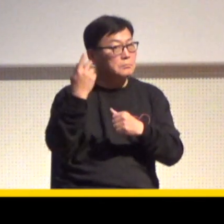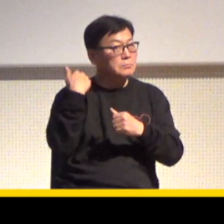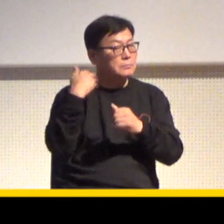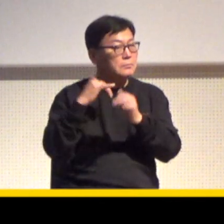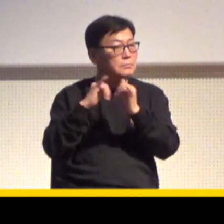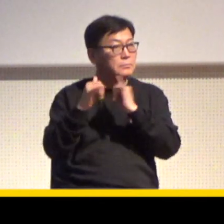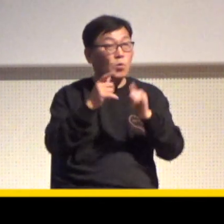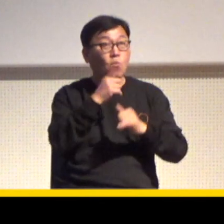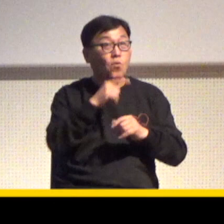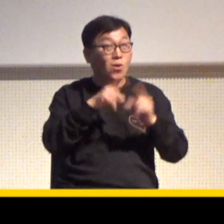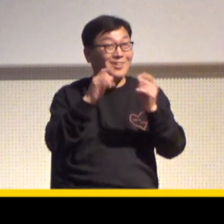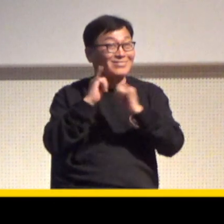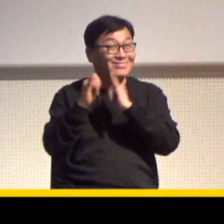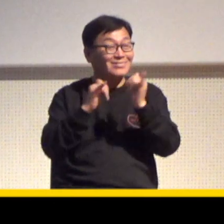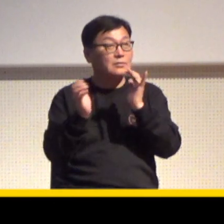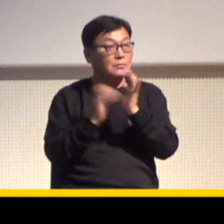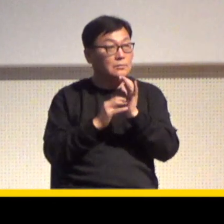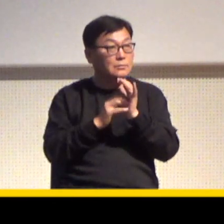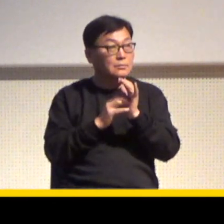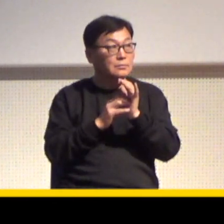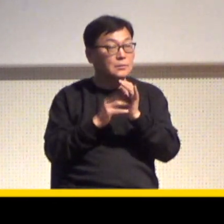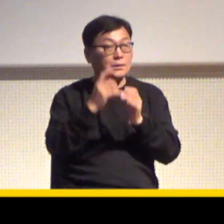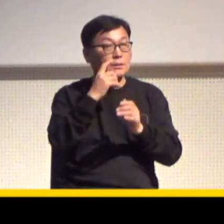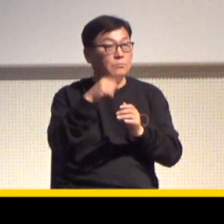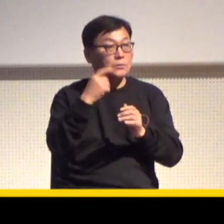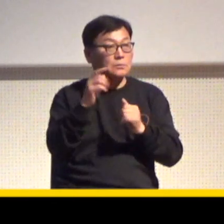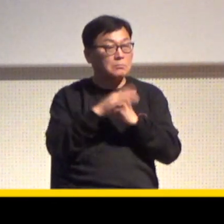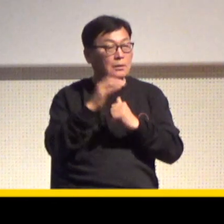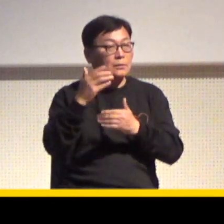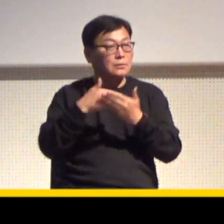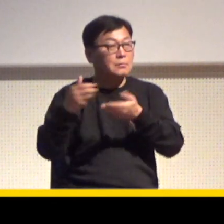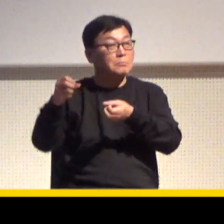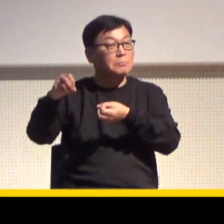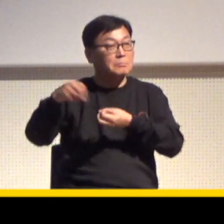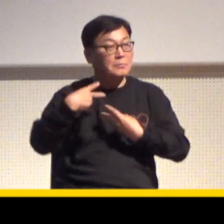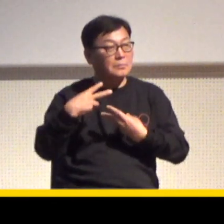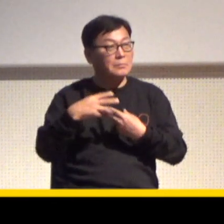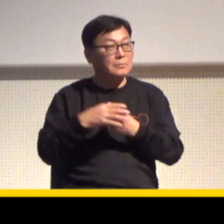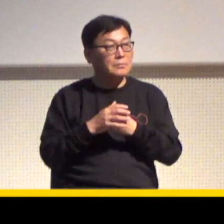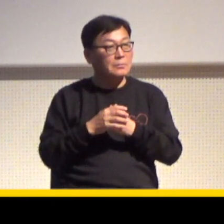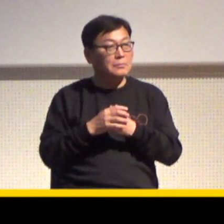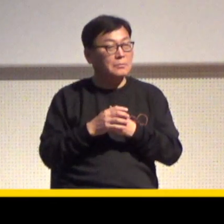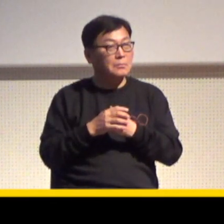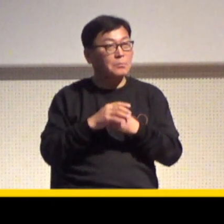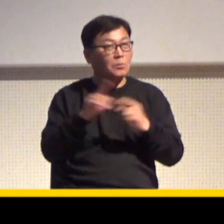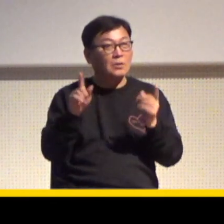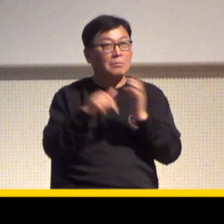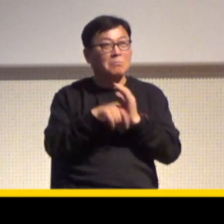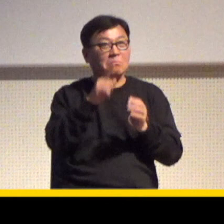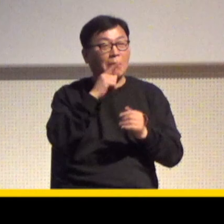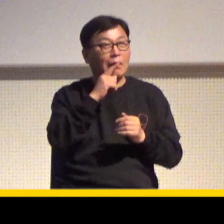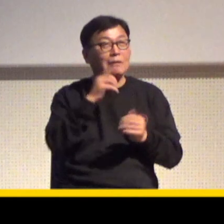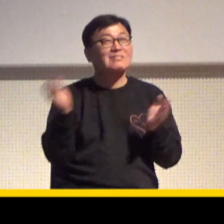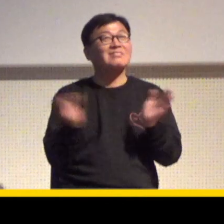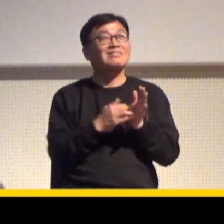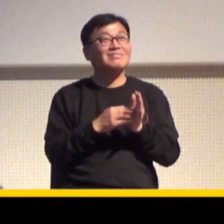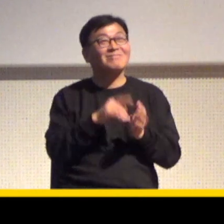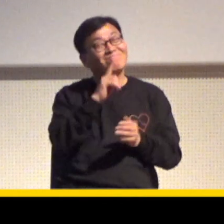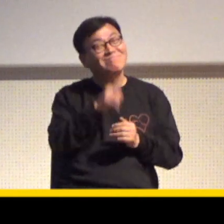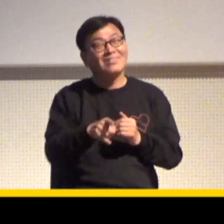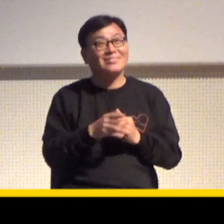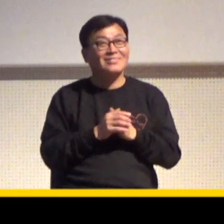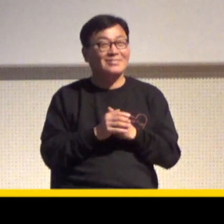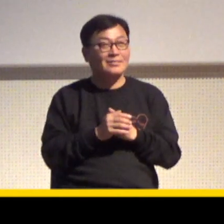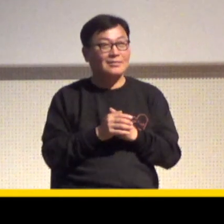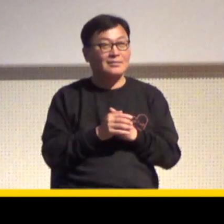했는데 영상을 저한테 그냥 던지면서 네. 그냥 그 속된 말로 뺑이 쳐라